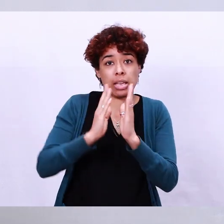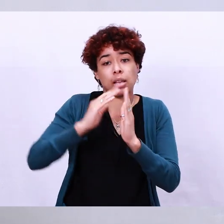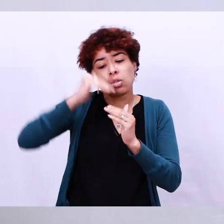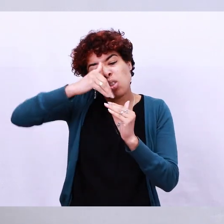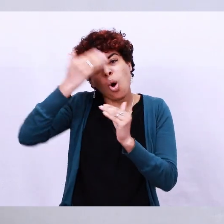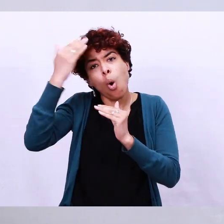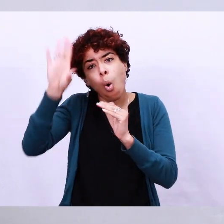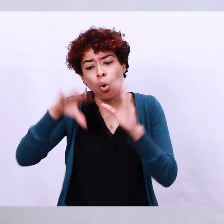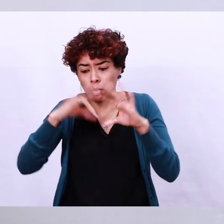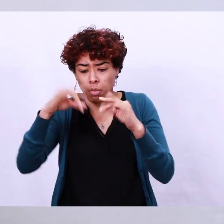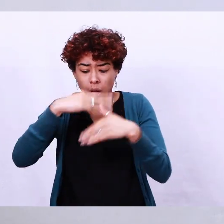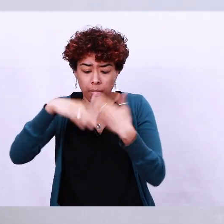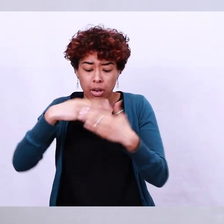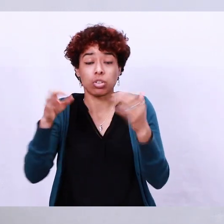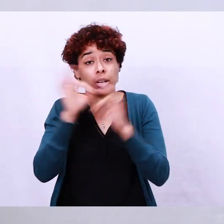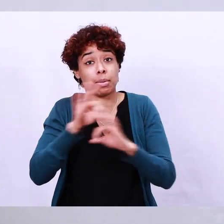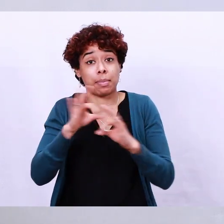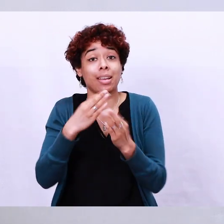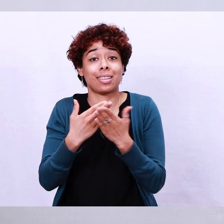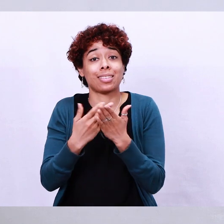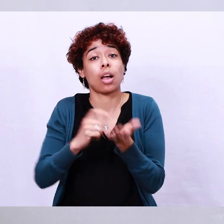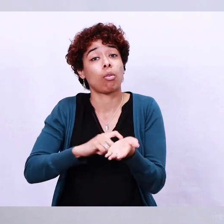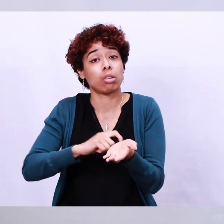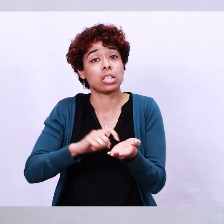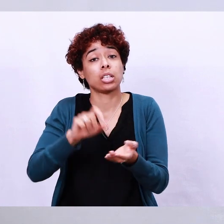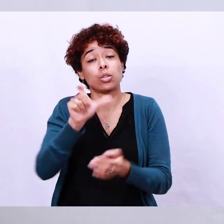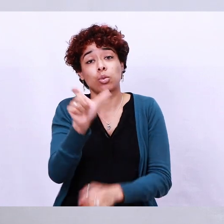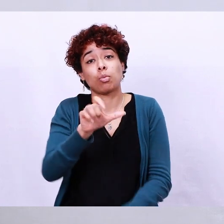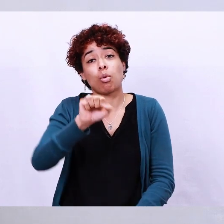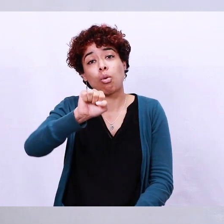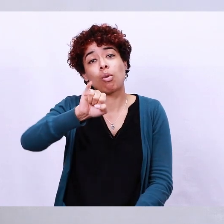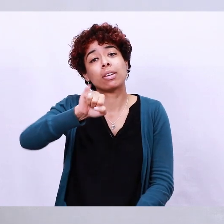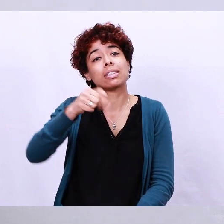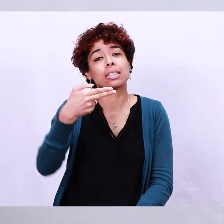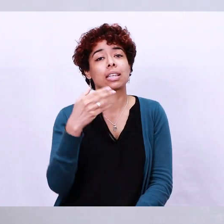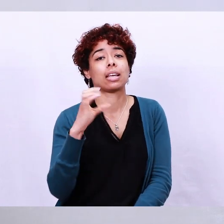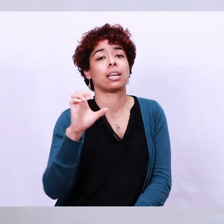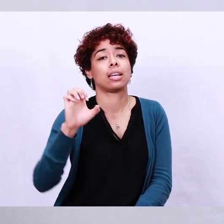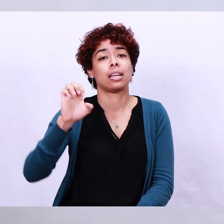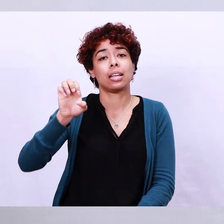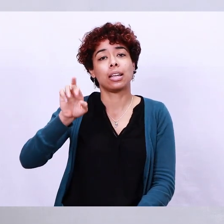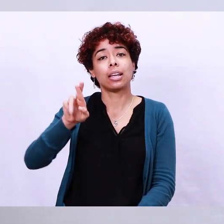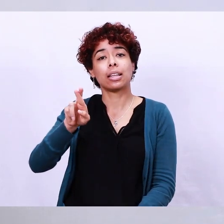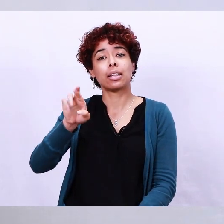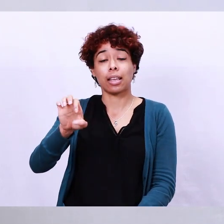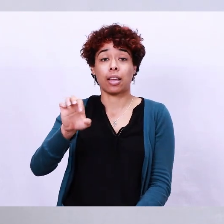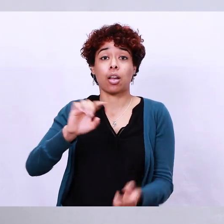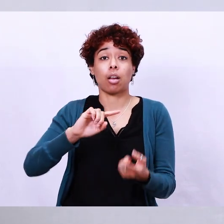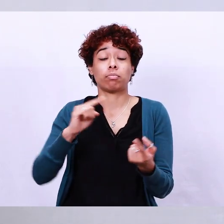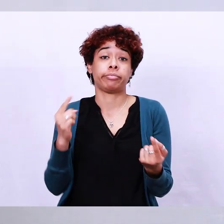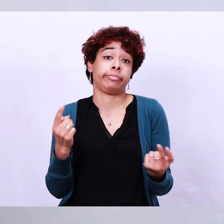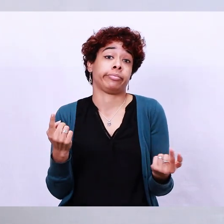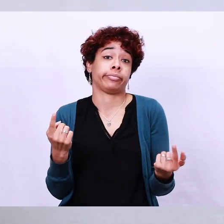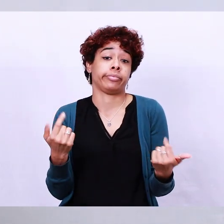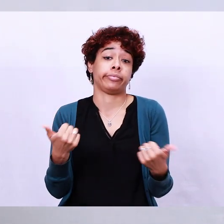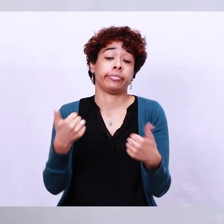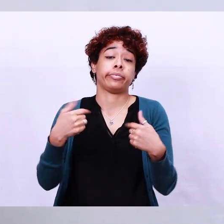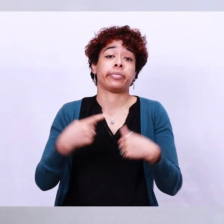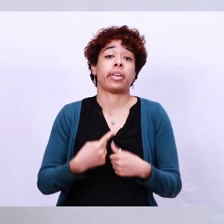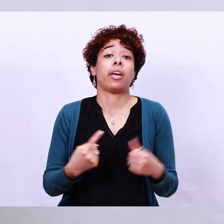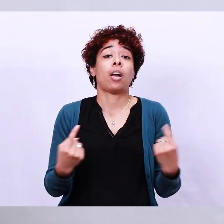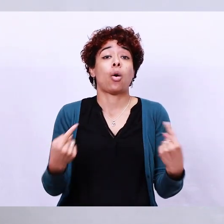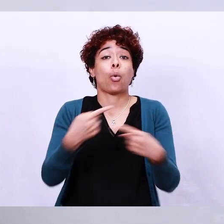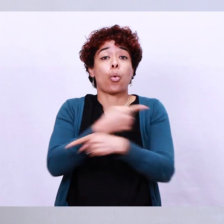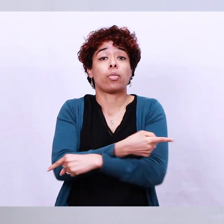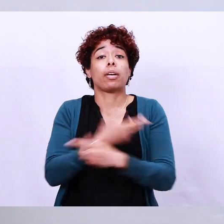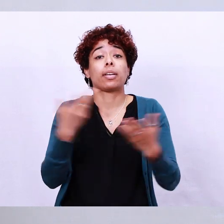mélangée en fait. C'était ça le mot sincère à l'origine. Bien sûr, la sincérité, l'opposé, c'est l'hypocrisie. L'hypocrisie, c'est quoi ?